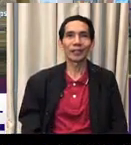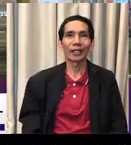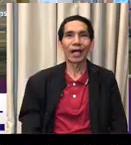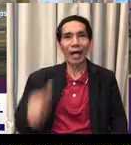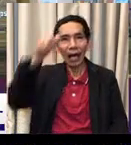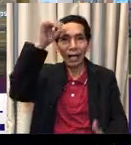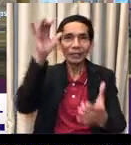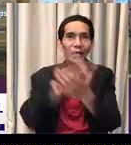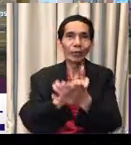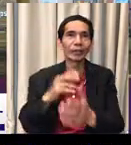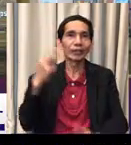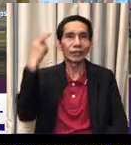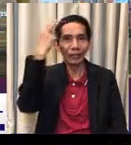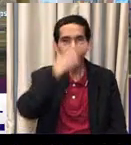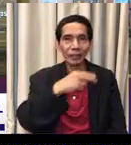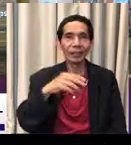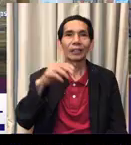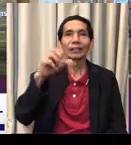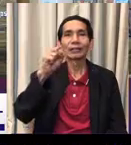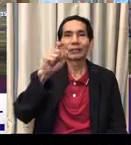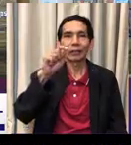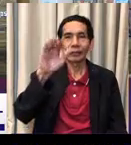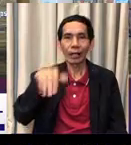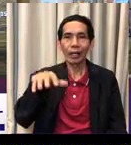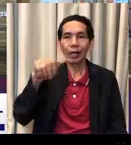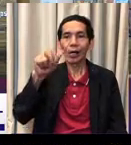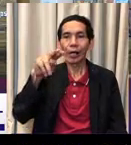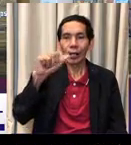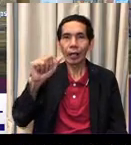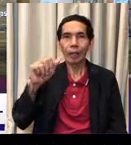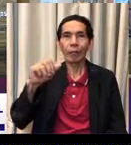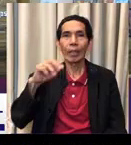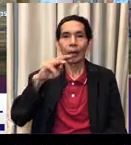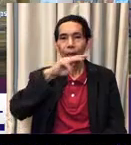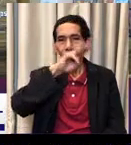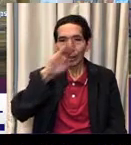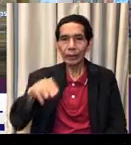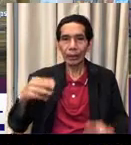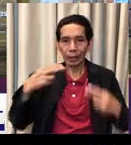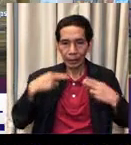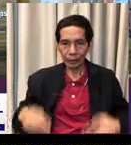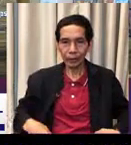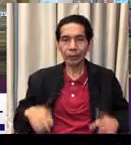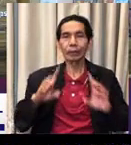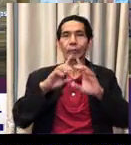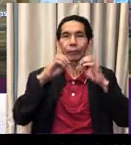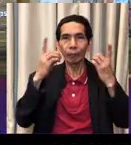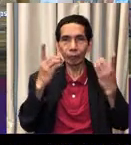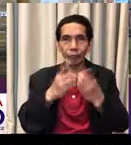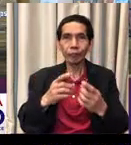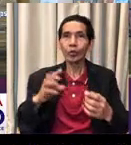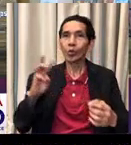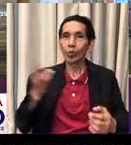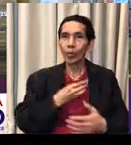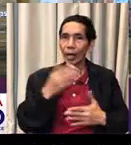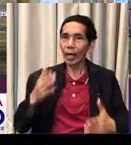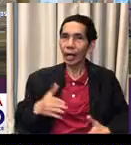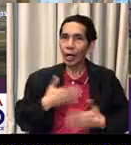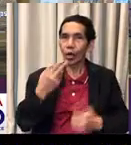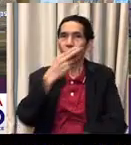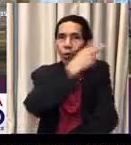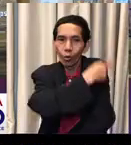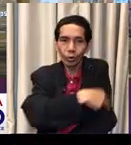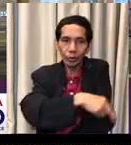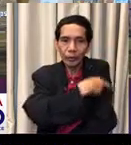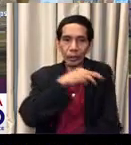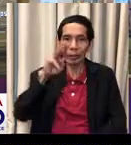sa mga taga Santa Ana, sa ating Manila Health Department, tuwan-tuwa kami, Ospital ng Maynila,